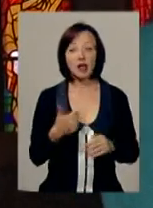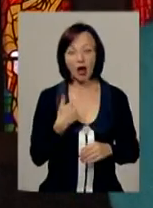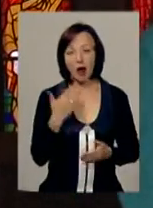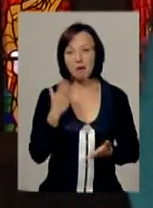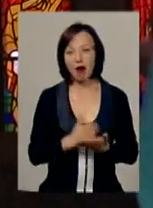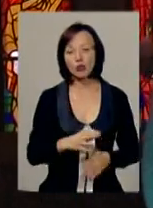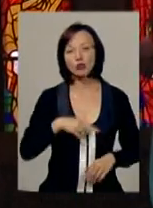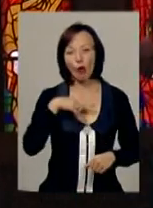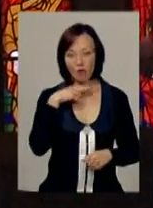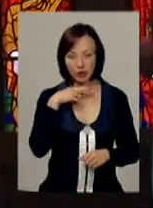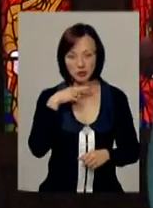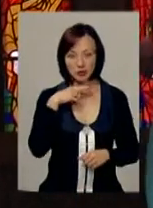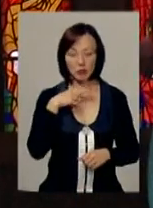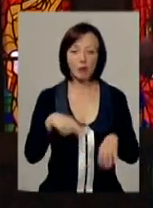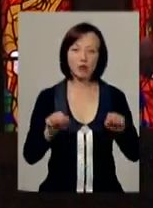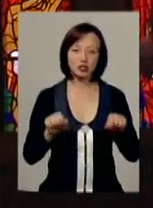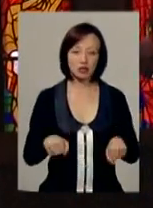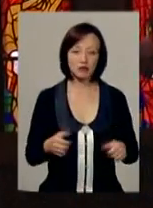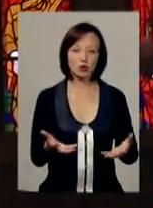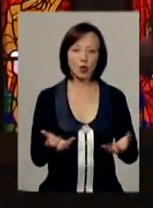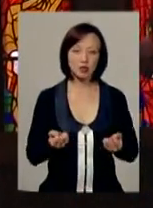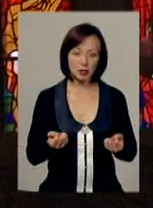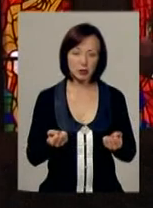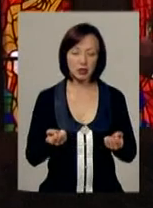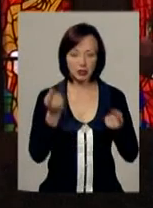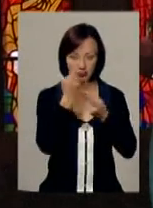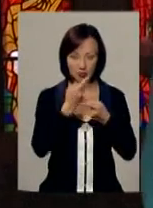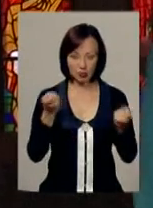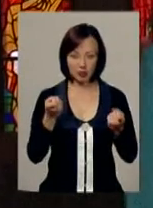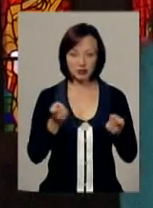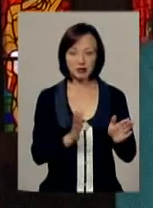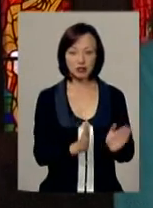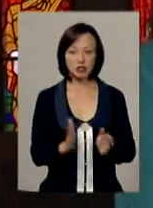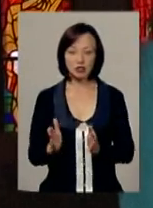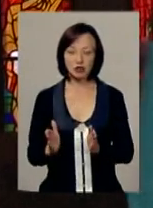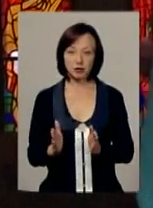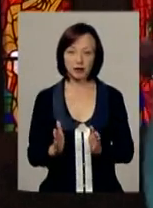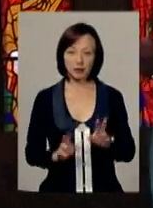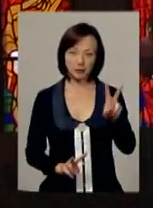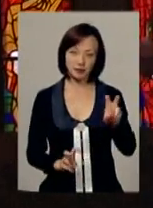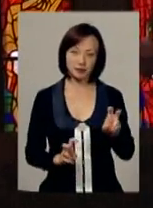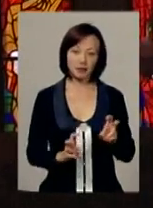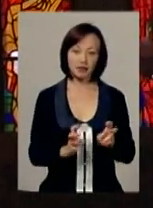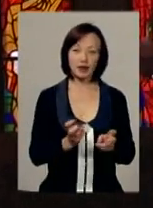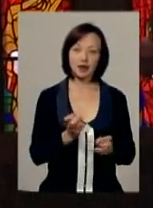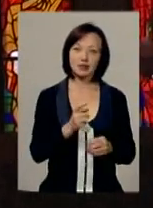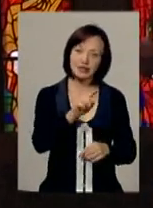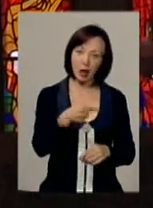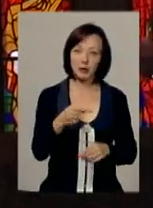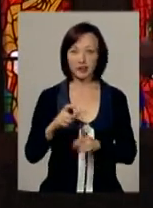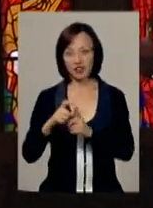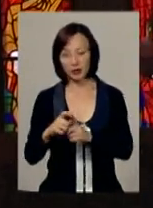увазі можливість отримати інформацію в режимі запит-відповідь, отримати